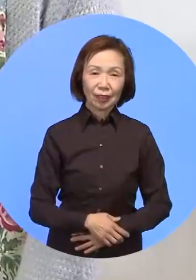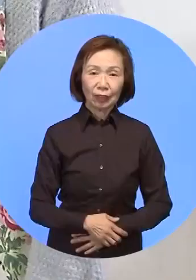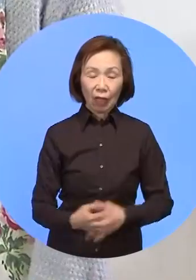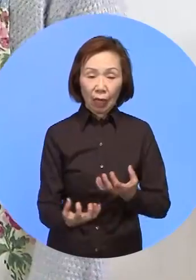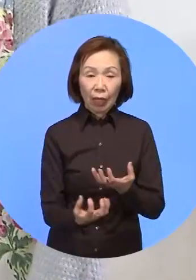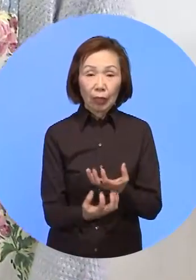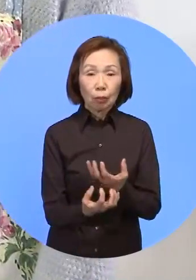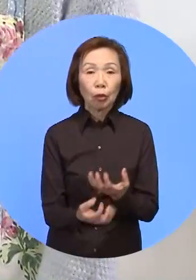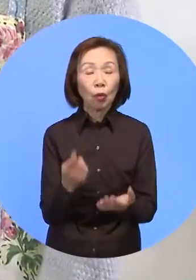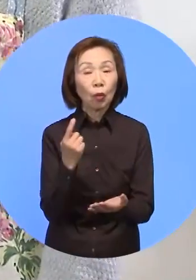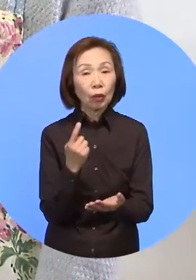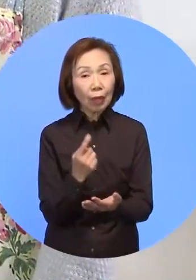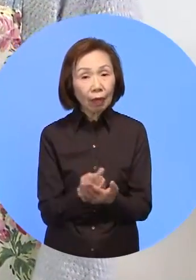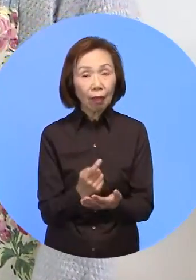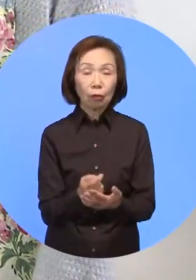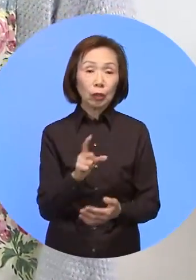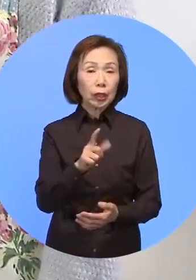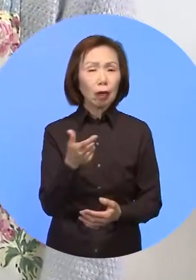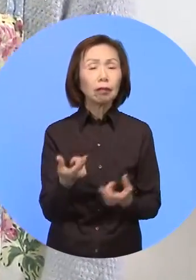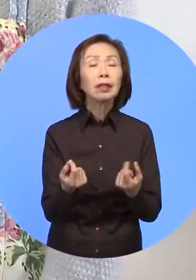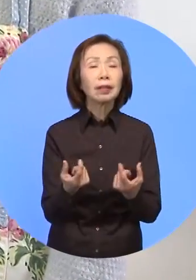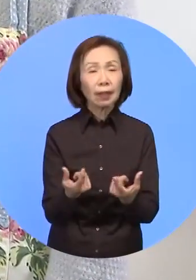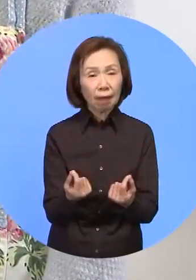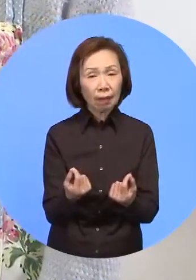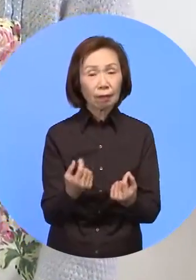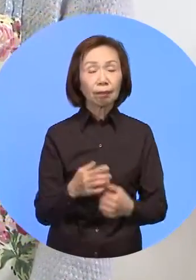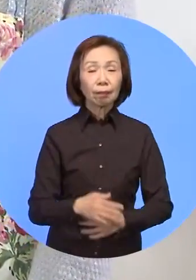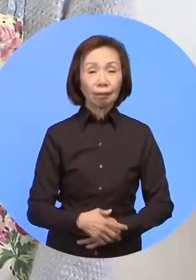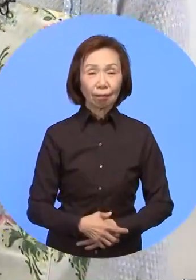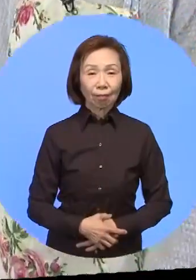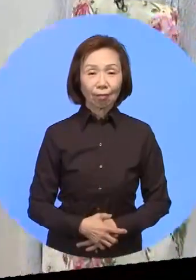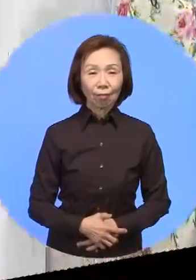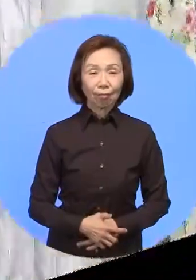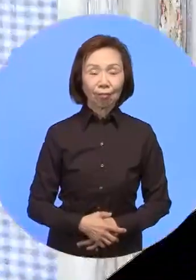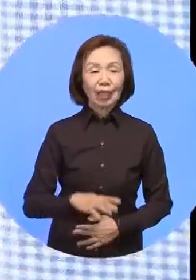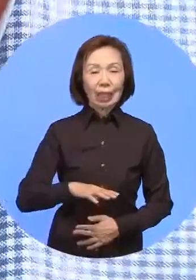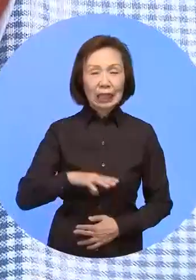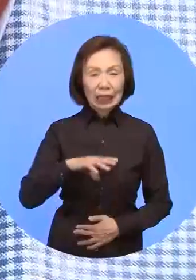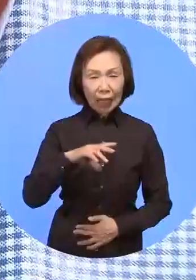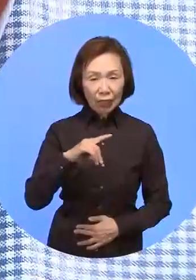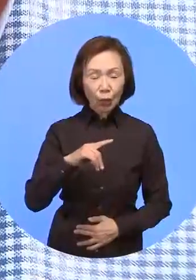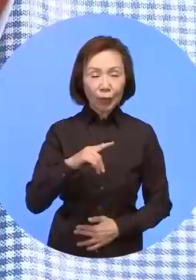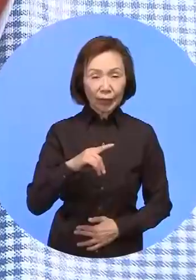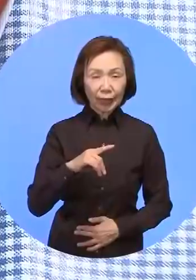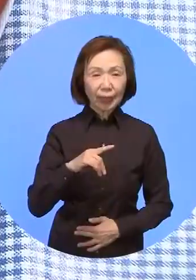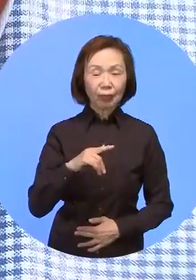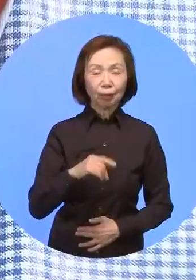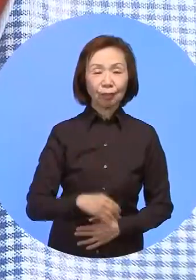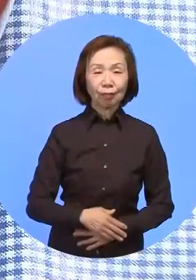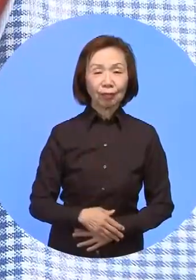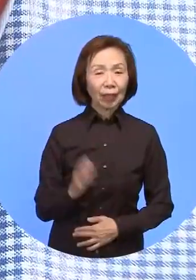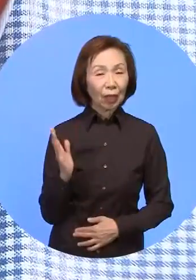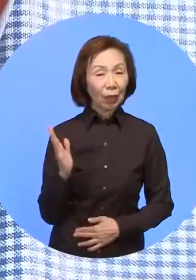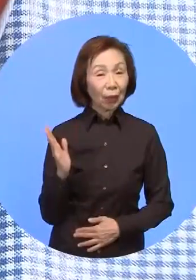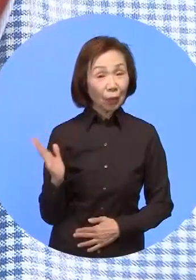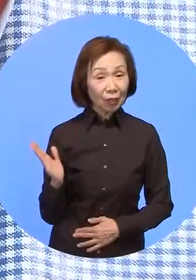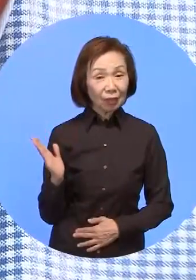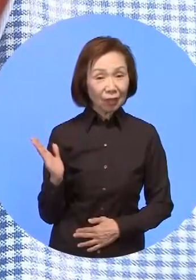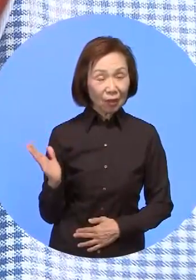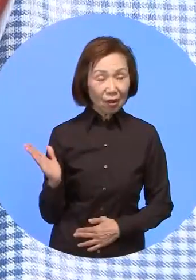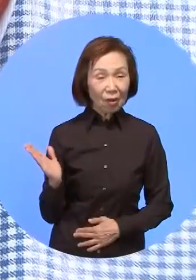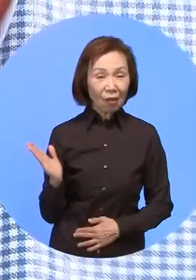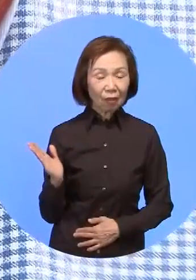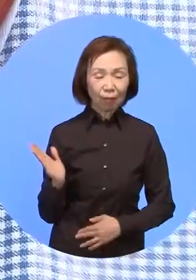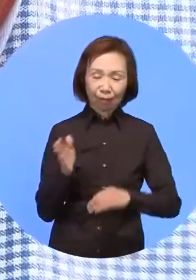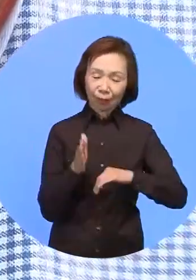思います。 煮物以外にもいろんな料理ができるんですね。 はい、では最初に、 すいたく